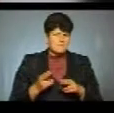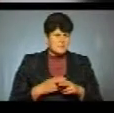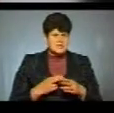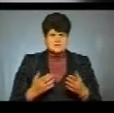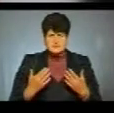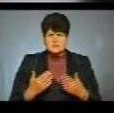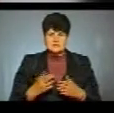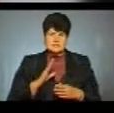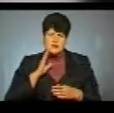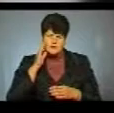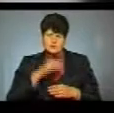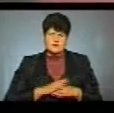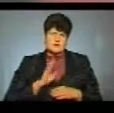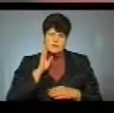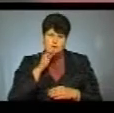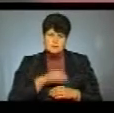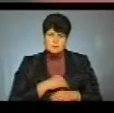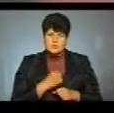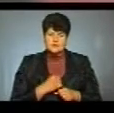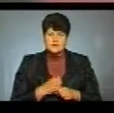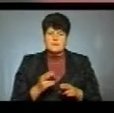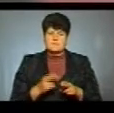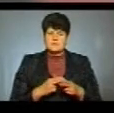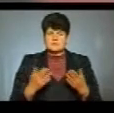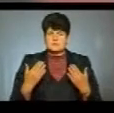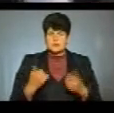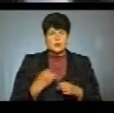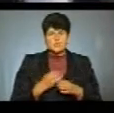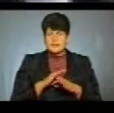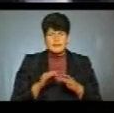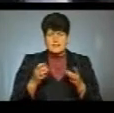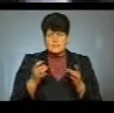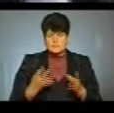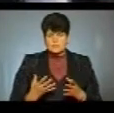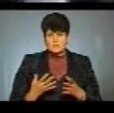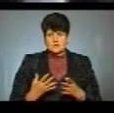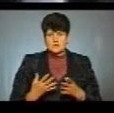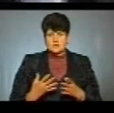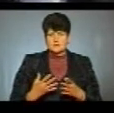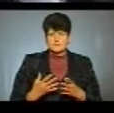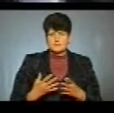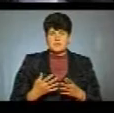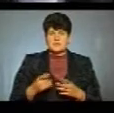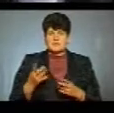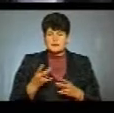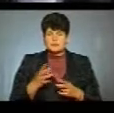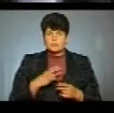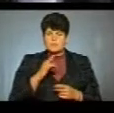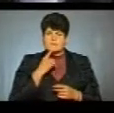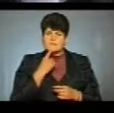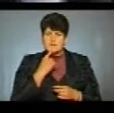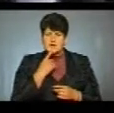вихідного, так, ми зранку до вечора працювали без вихідного. Робота непроста, бо рапована стіна і через те дуже важко якісь